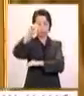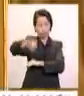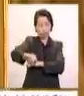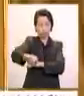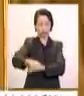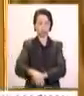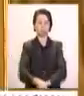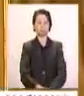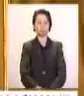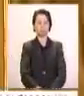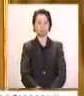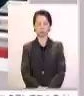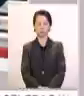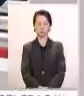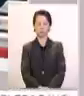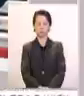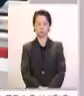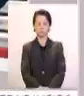esok.